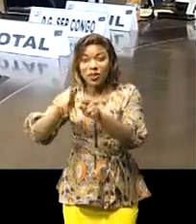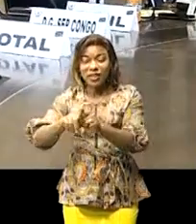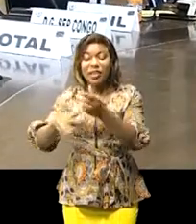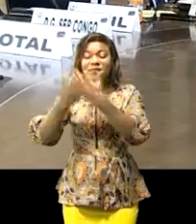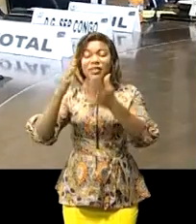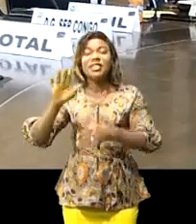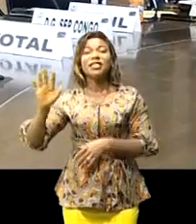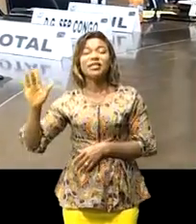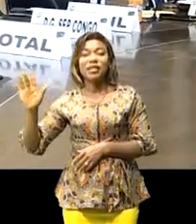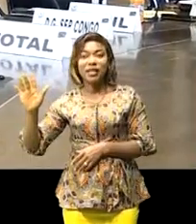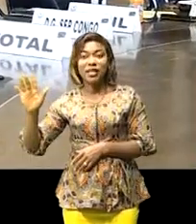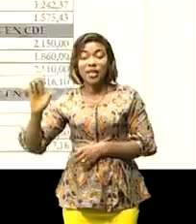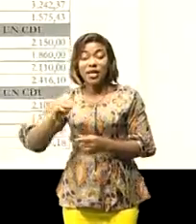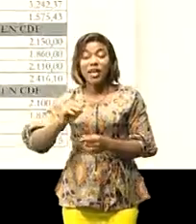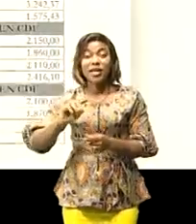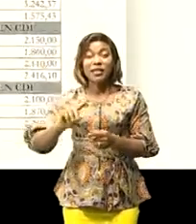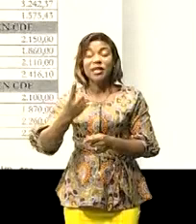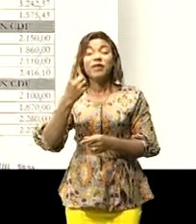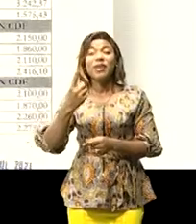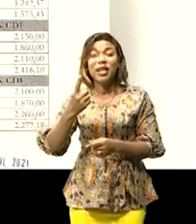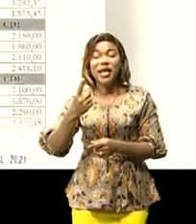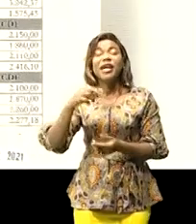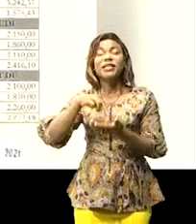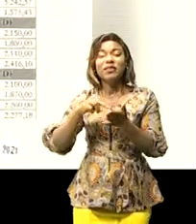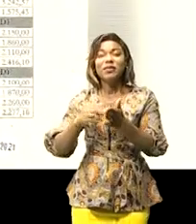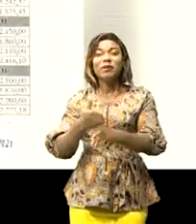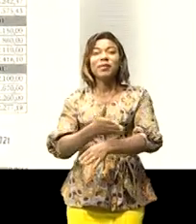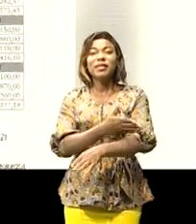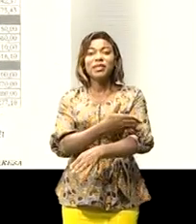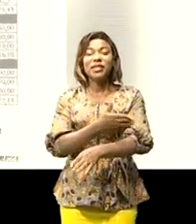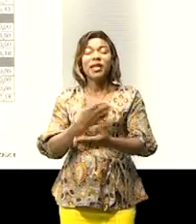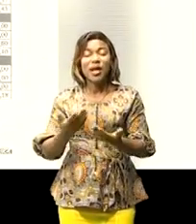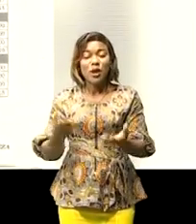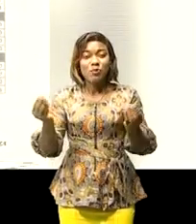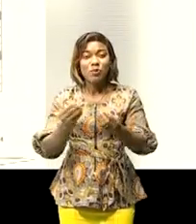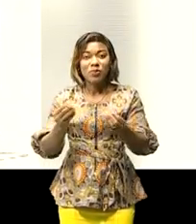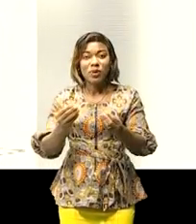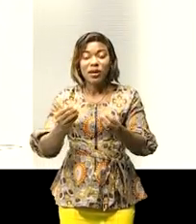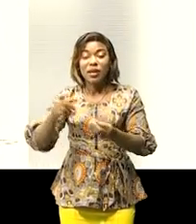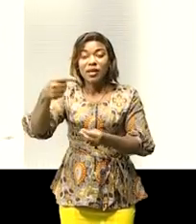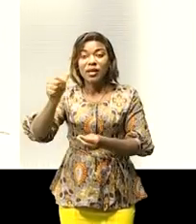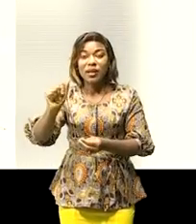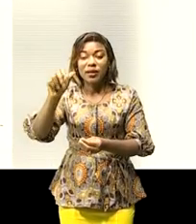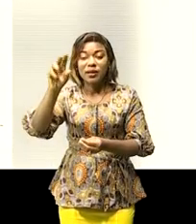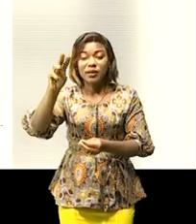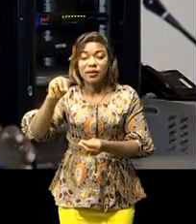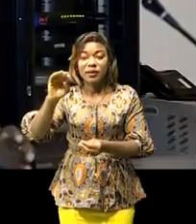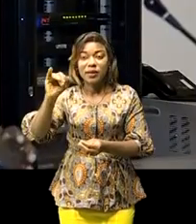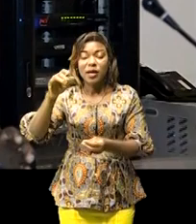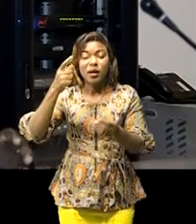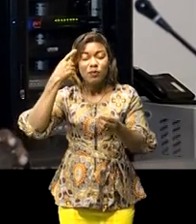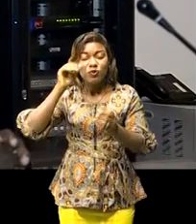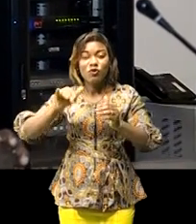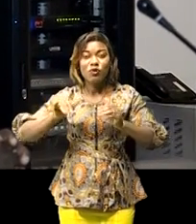de Kinshasa. Le seul produit pétrolier affecté est le FOMI, couramment appelé carburant jet, qui subit une